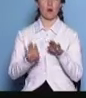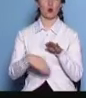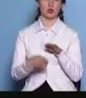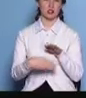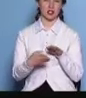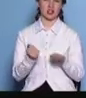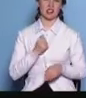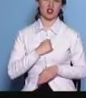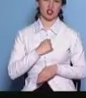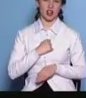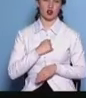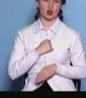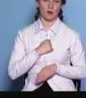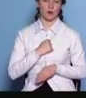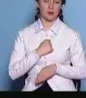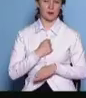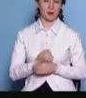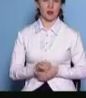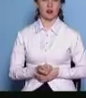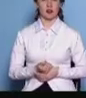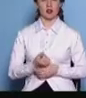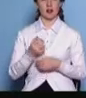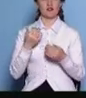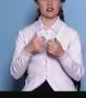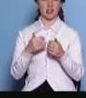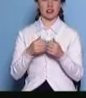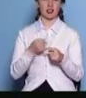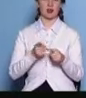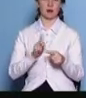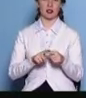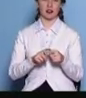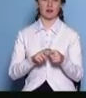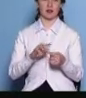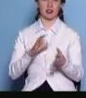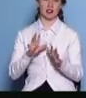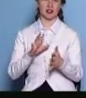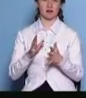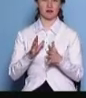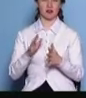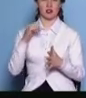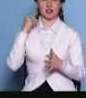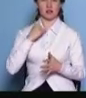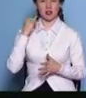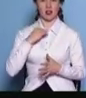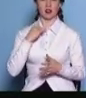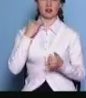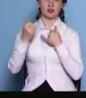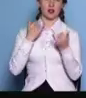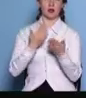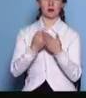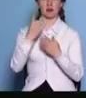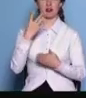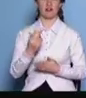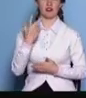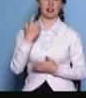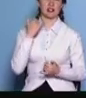к сожалению, отвлекают силы полиции. В среднем где-то на одного сотрудника на сегодняшний день приходится где-то 300 входящих и